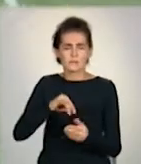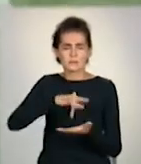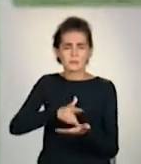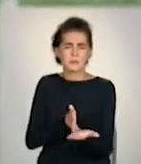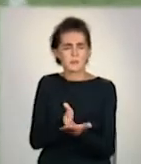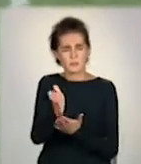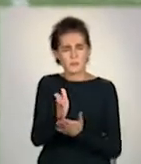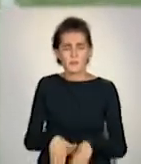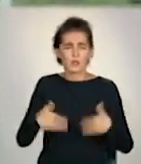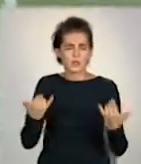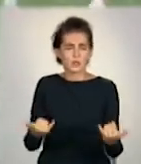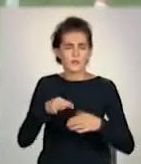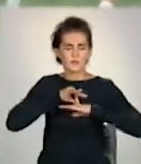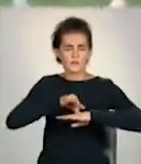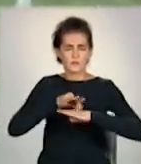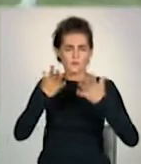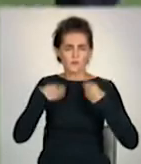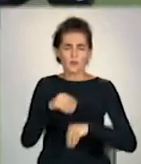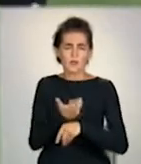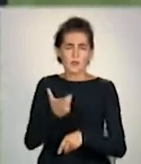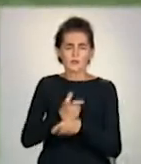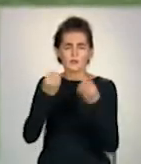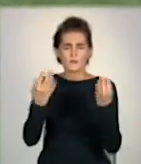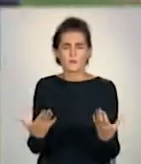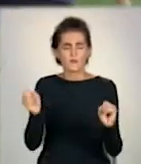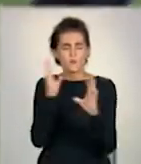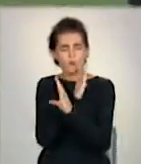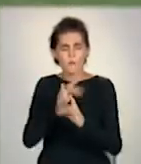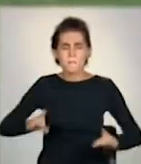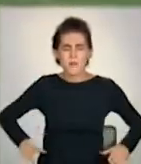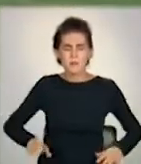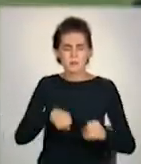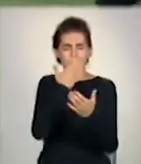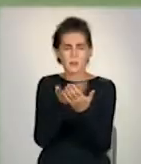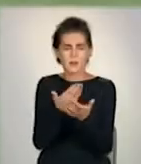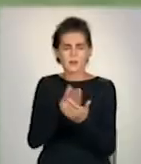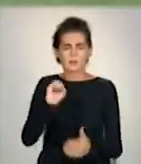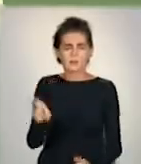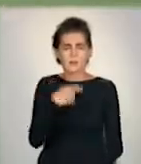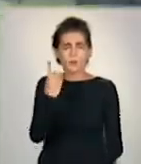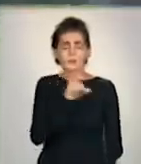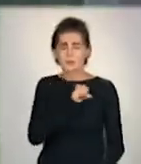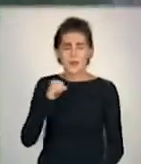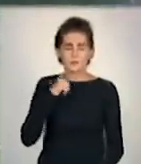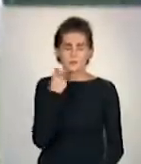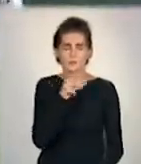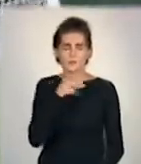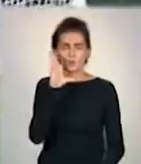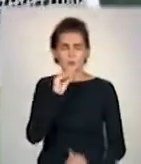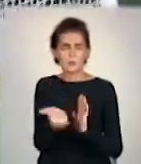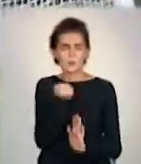ціленаправлені. Нарешті фізичні навантаження на свіжому повітрі і майстер-клас від одного з найуспішніших голкіперів